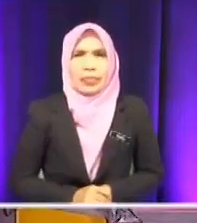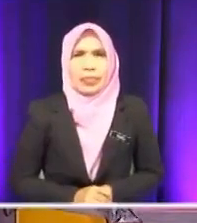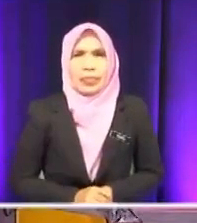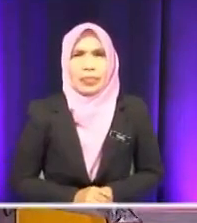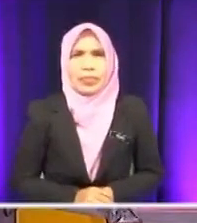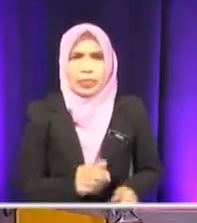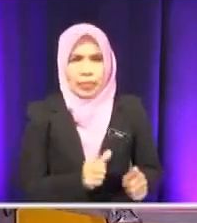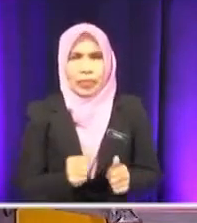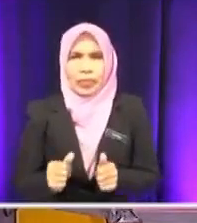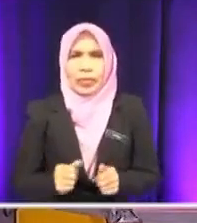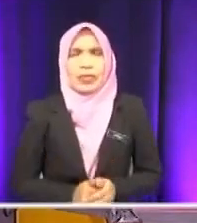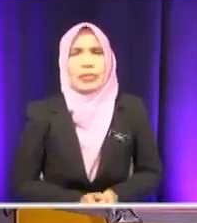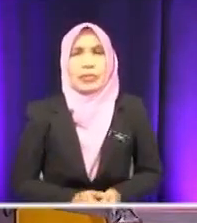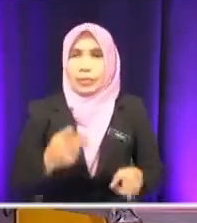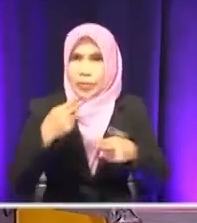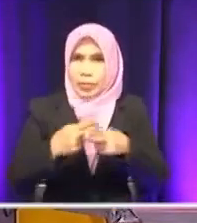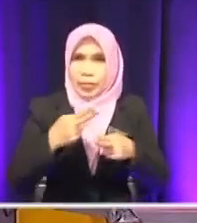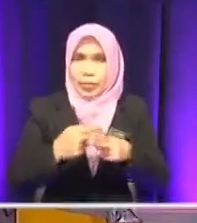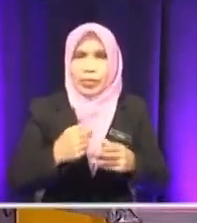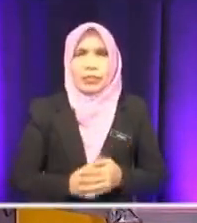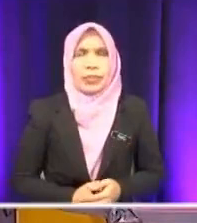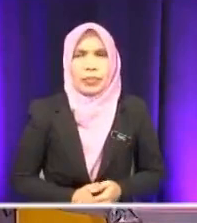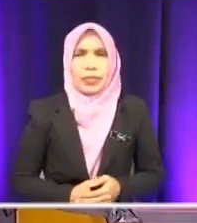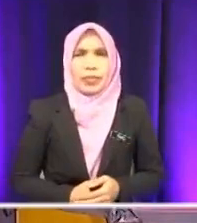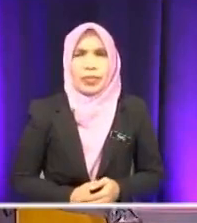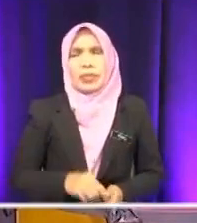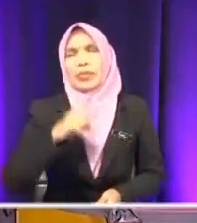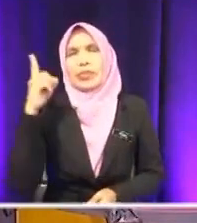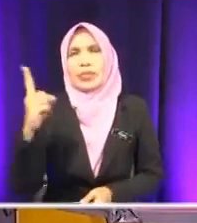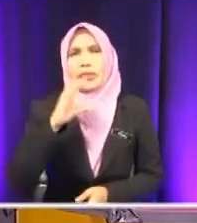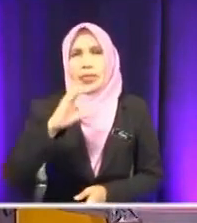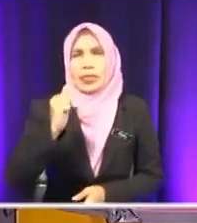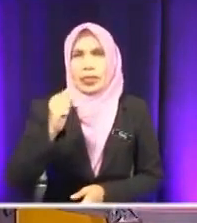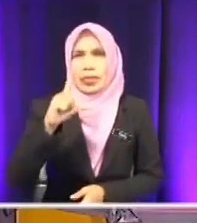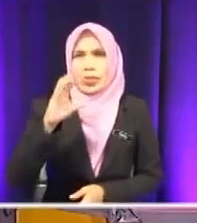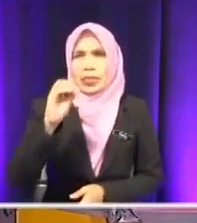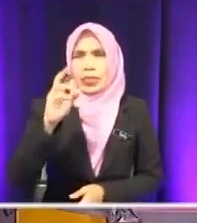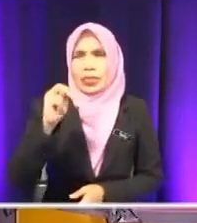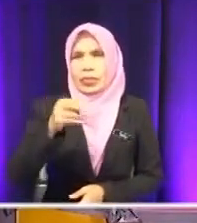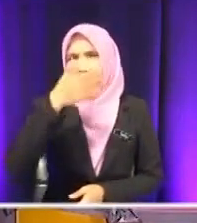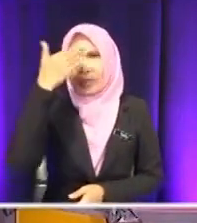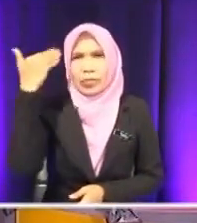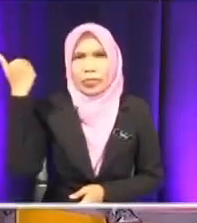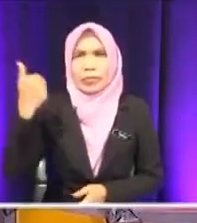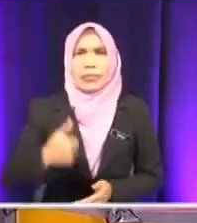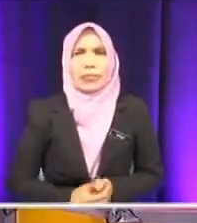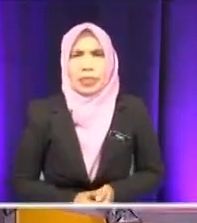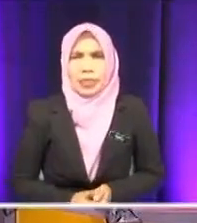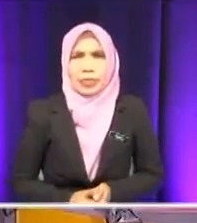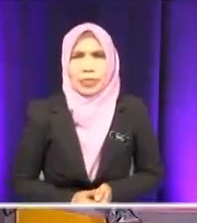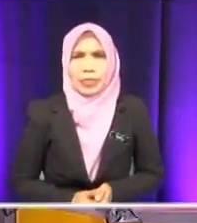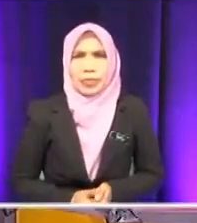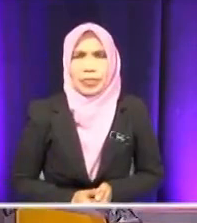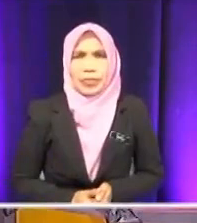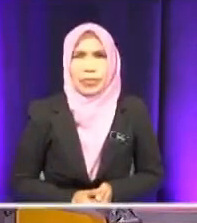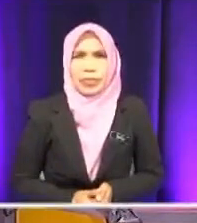murid nama dan ini yang selalu calon-calon lupa yaitu menyatukan jenis data berjenis stream atau